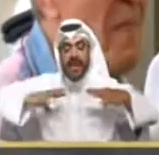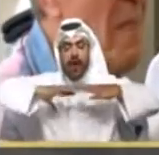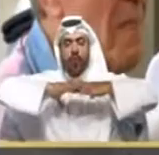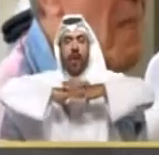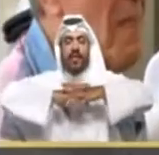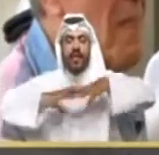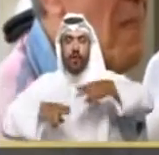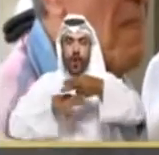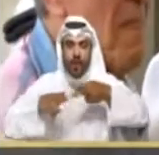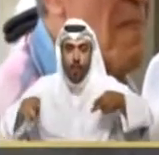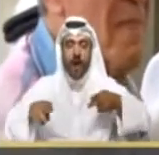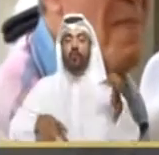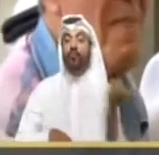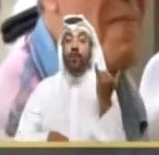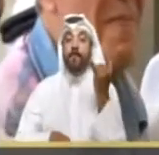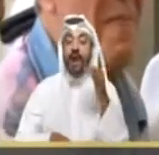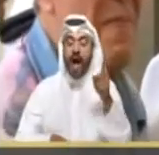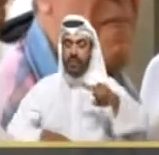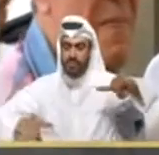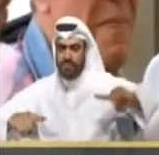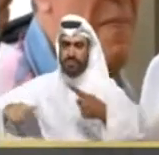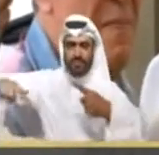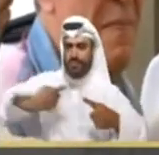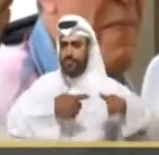البلد للانزلاق